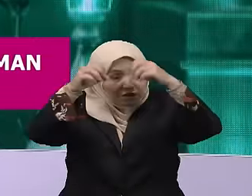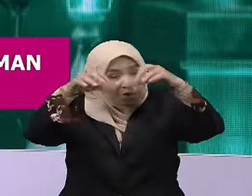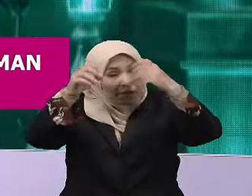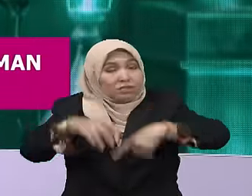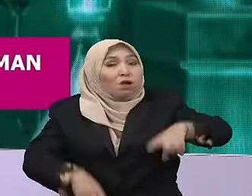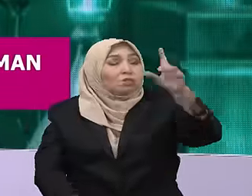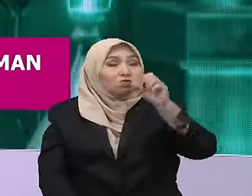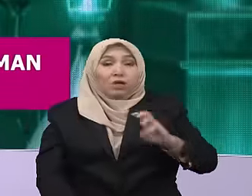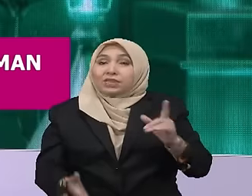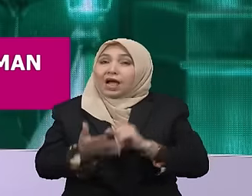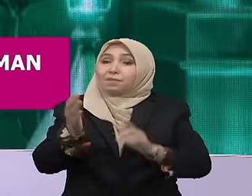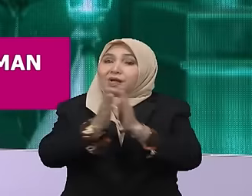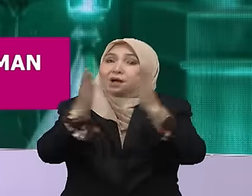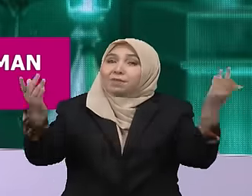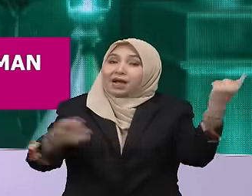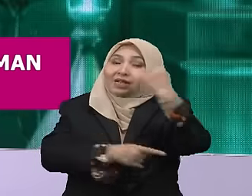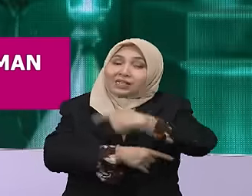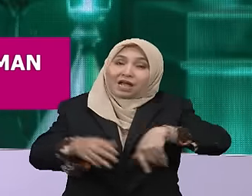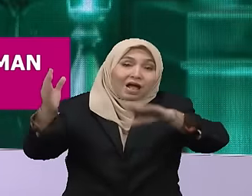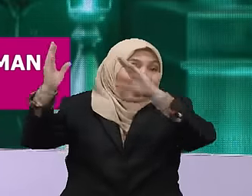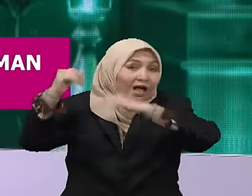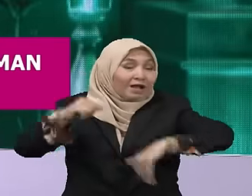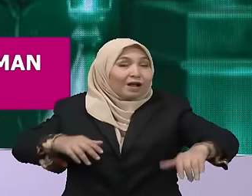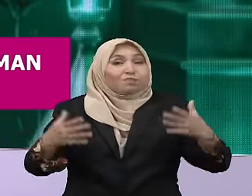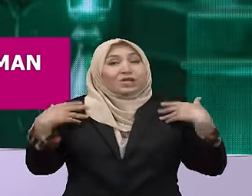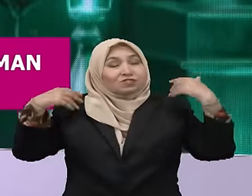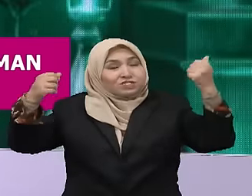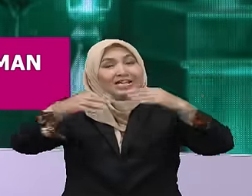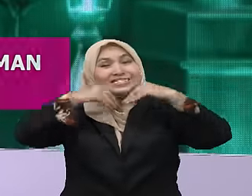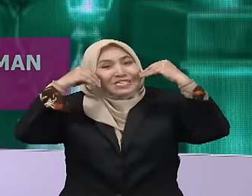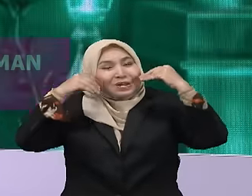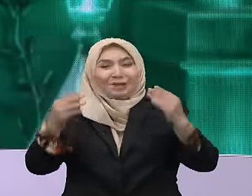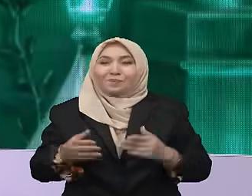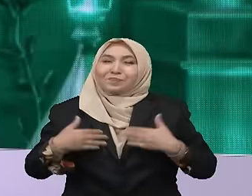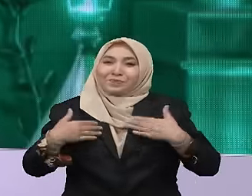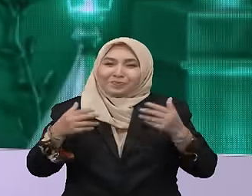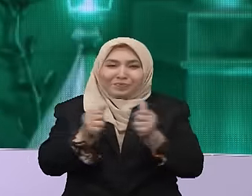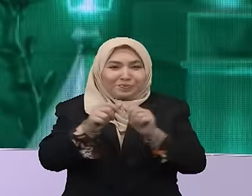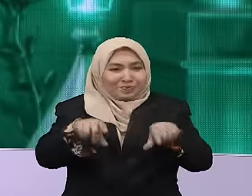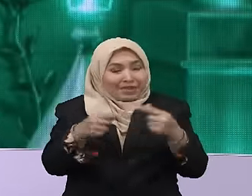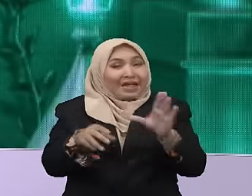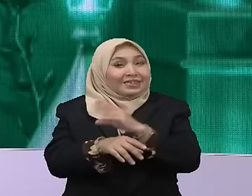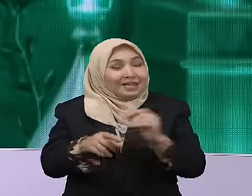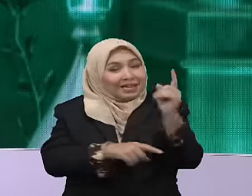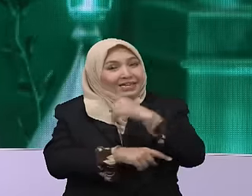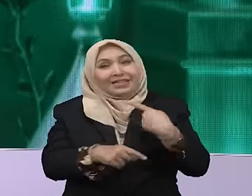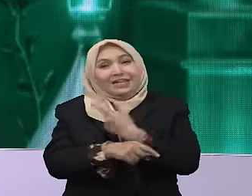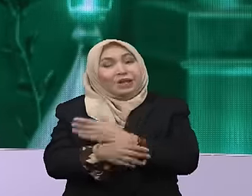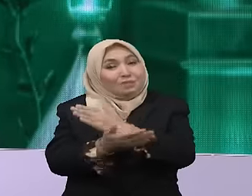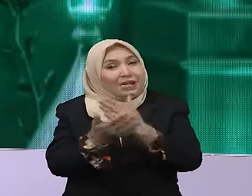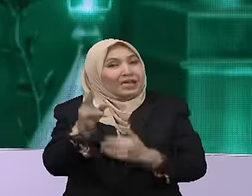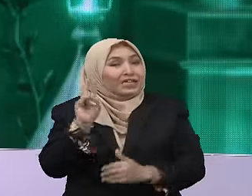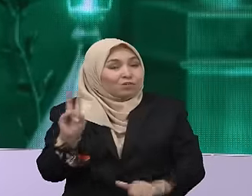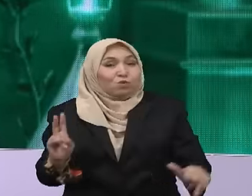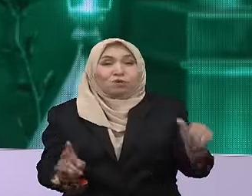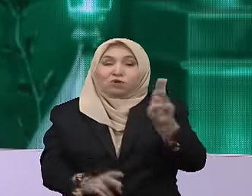Wa Taala. Apa khabar hari ini? Moga-moga terus sihat ceria bahagia bersama dengan Al-Quran. Dan hari ini kita berada di bahagian kedua halaman